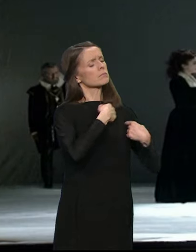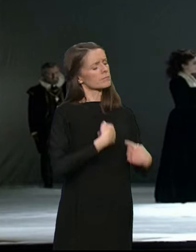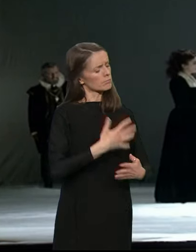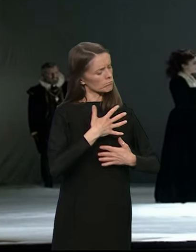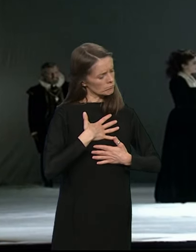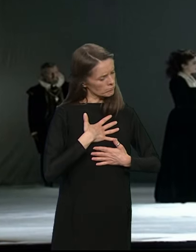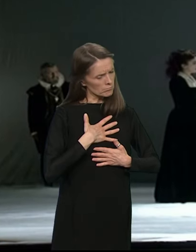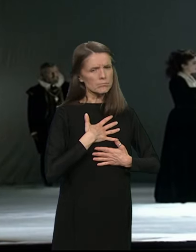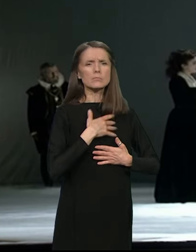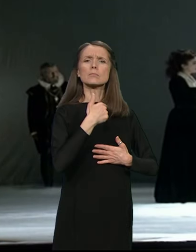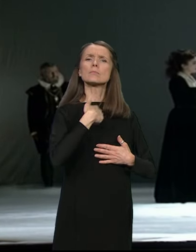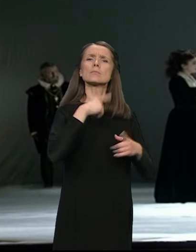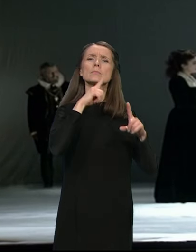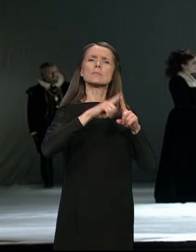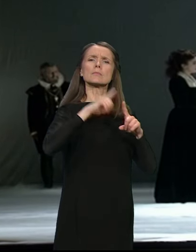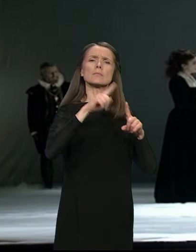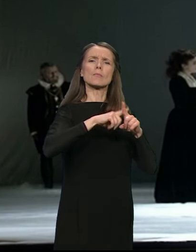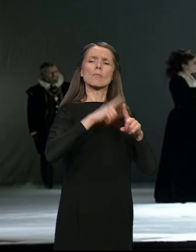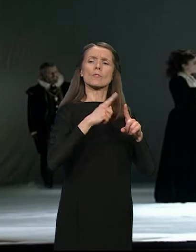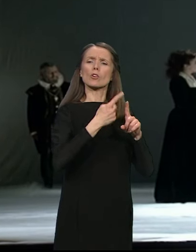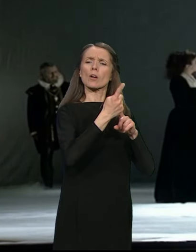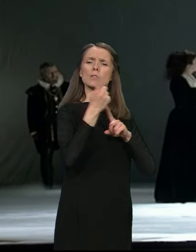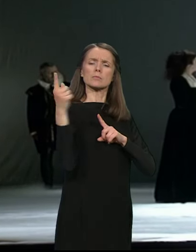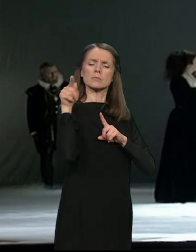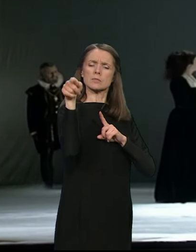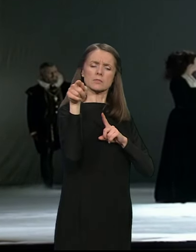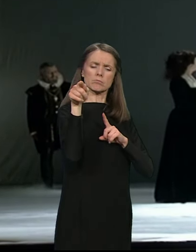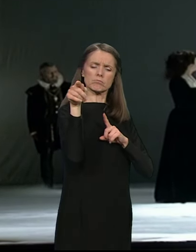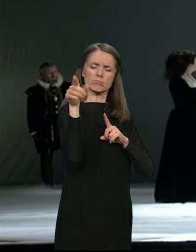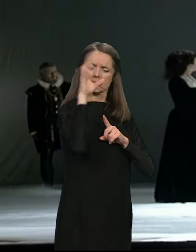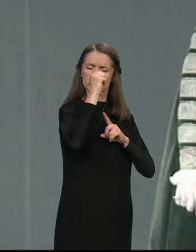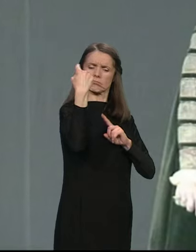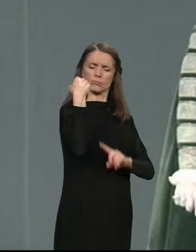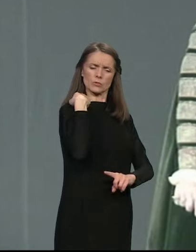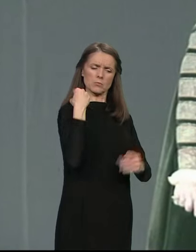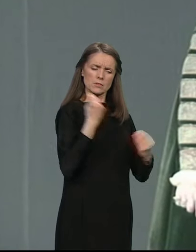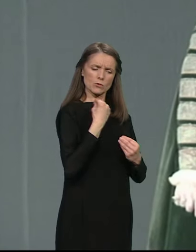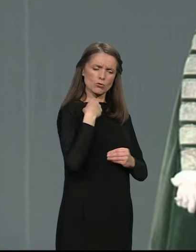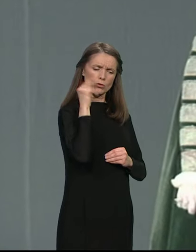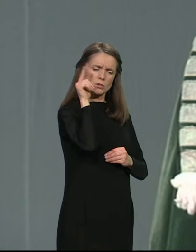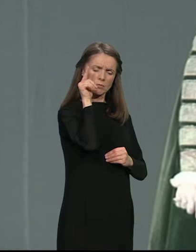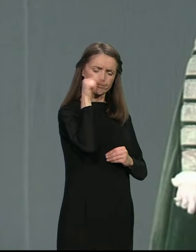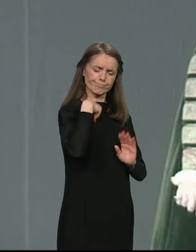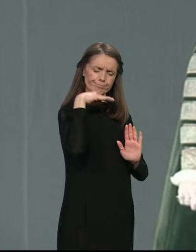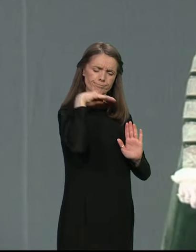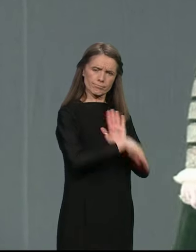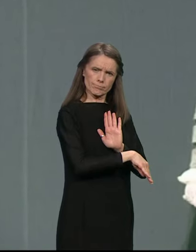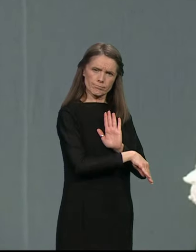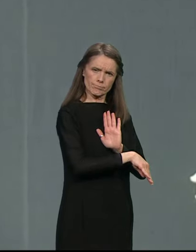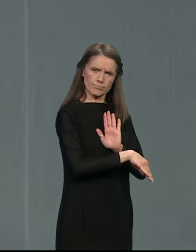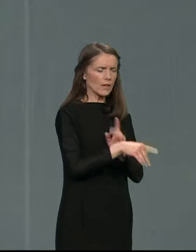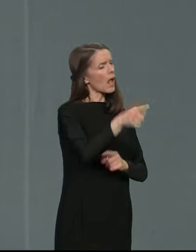povinujem, izlažem se prekoru opravdanom što sam tako duboko sišla. Jer